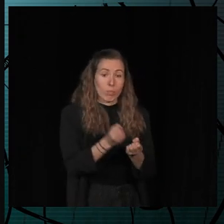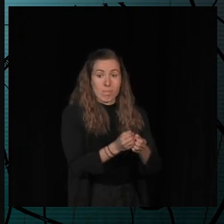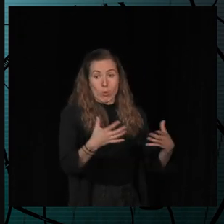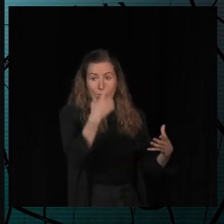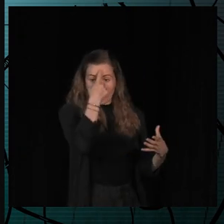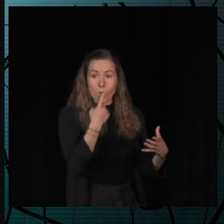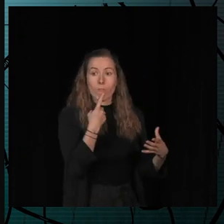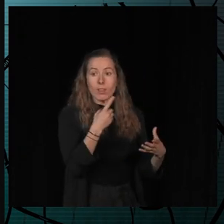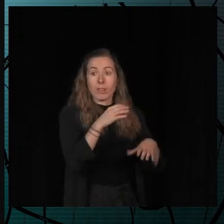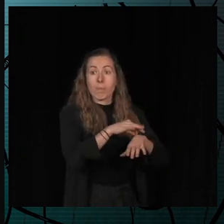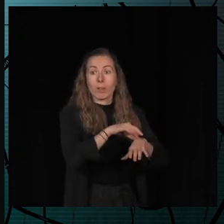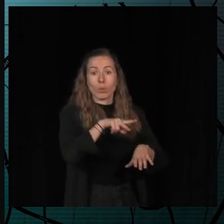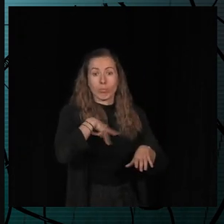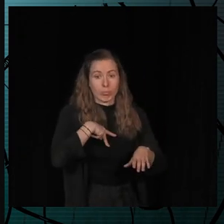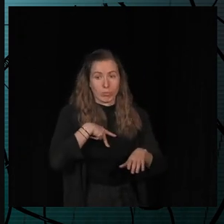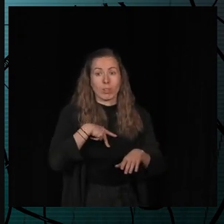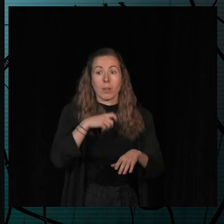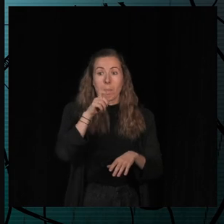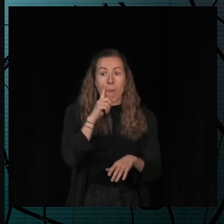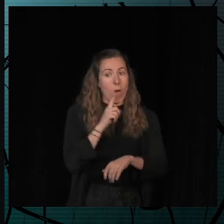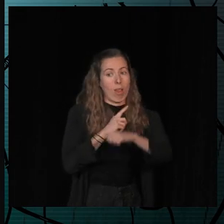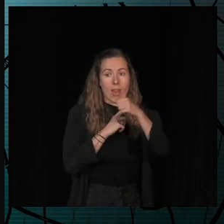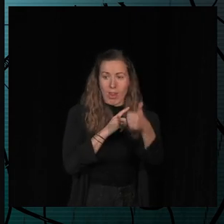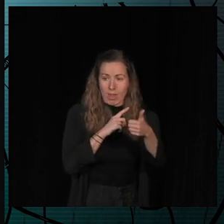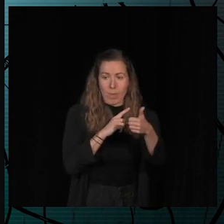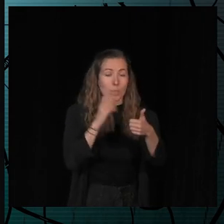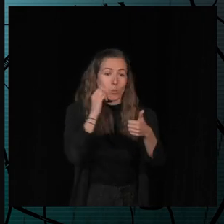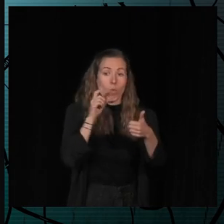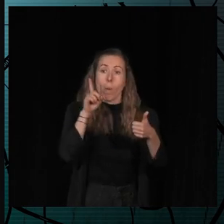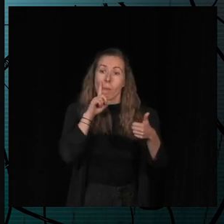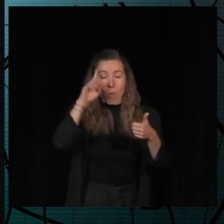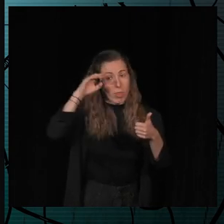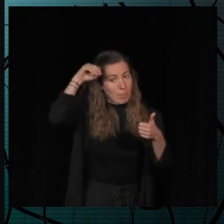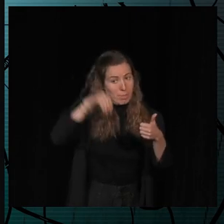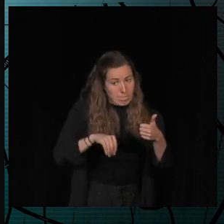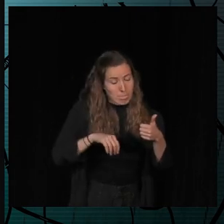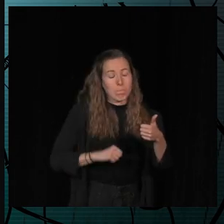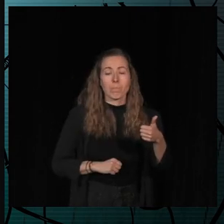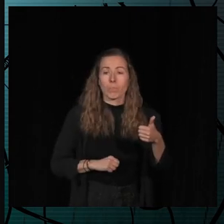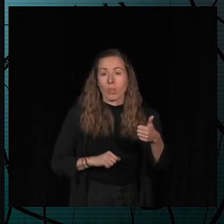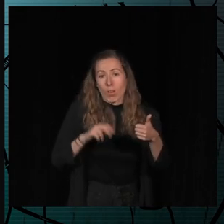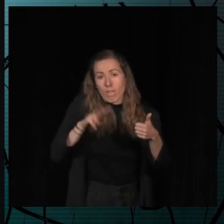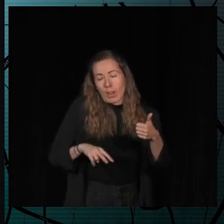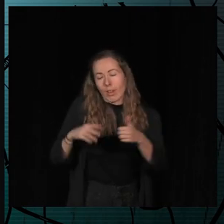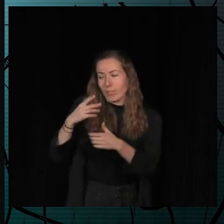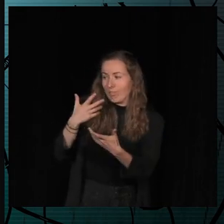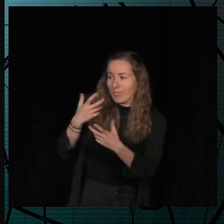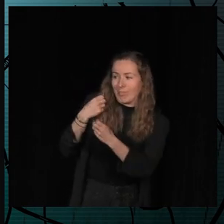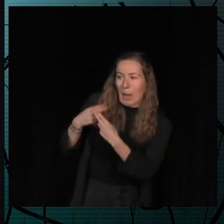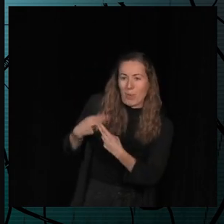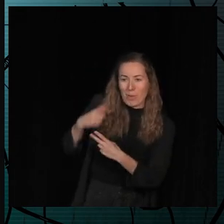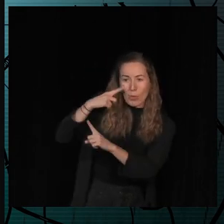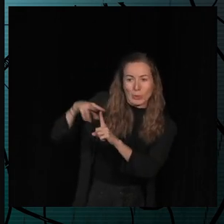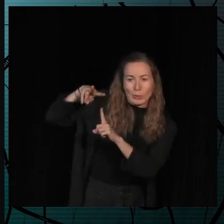euh avec souvent une problématique de de MRE des alors c'est pas très sociologique ce que je vous